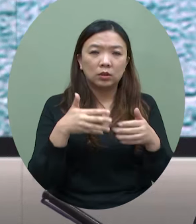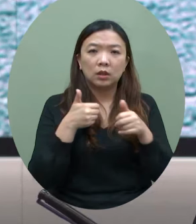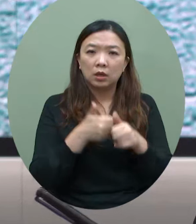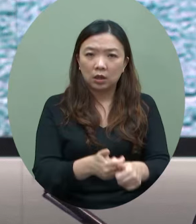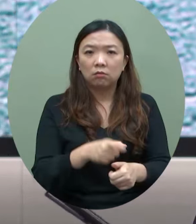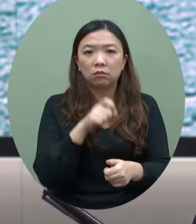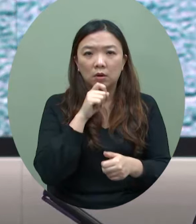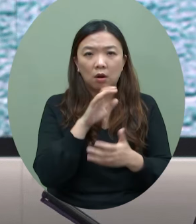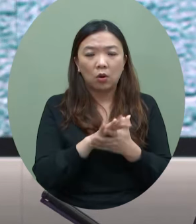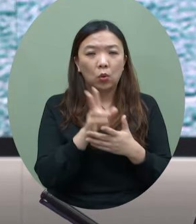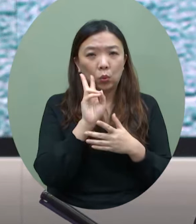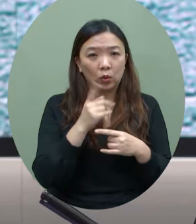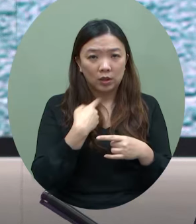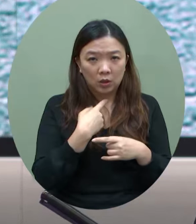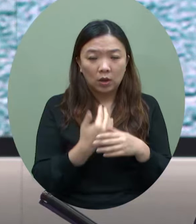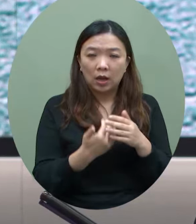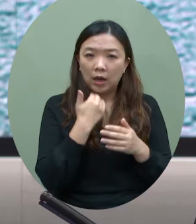咁有需要都會起訴。